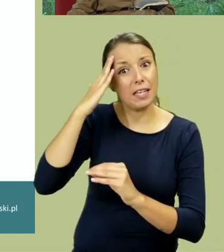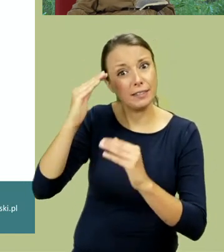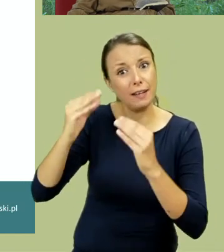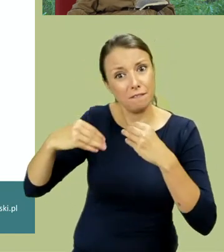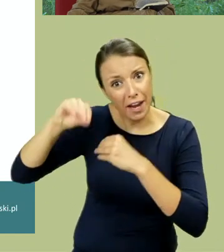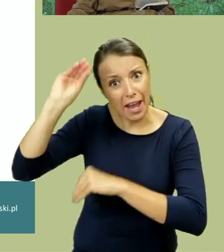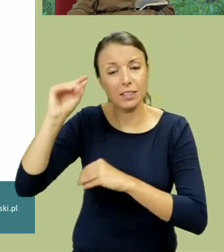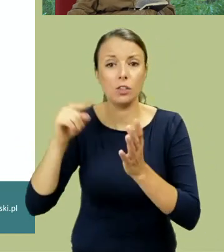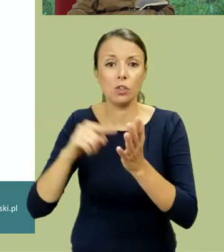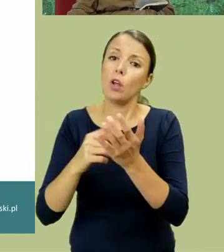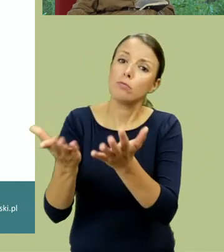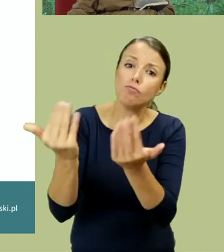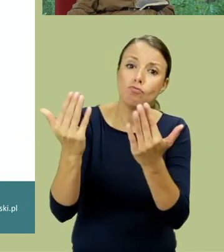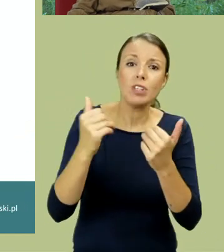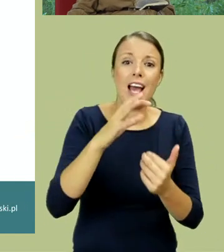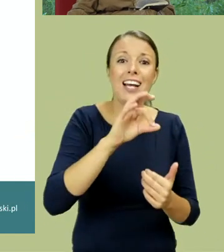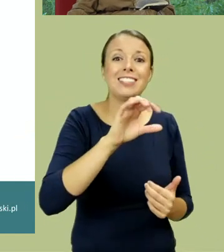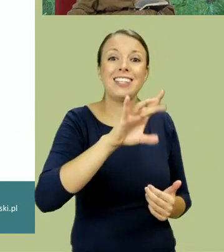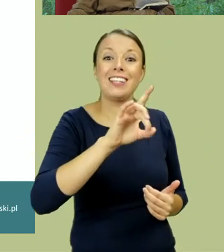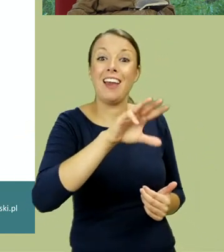otwarte wykłady, gdzie też